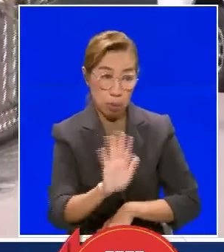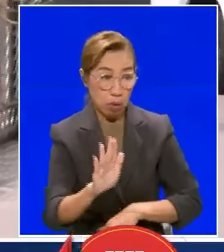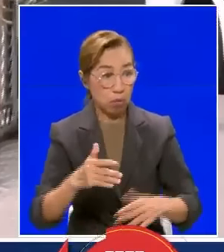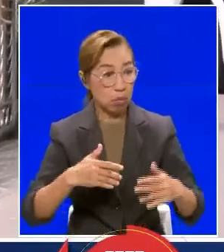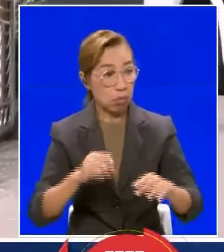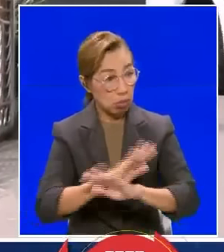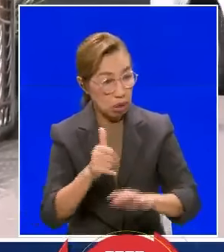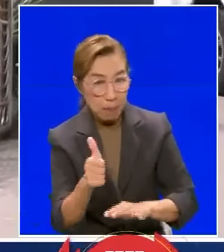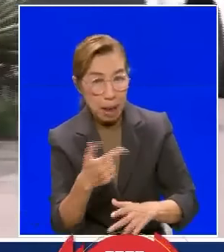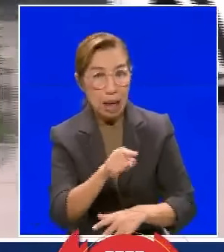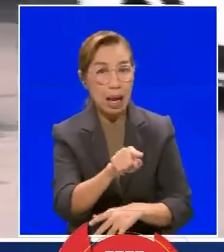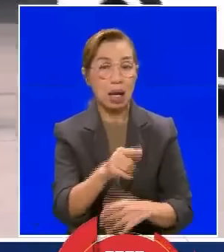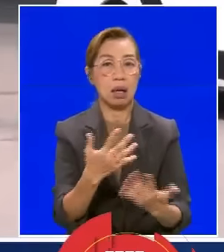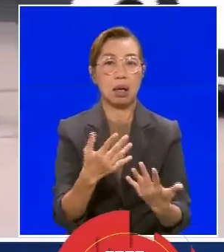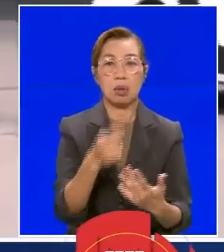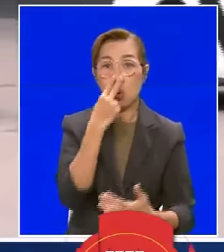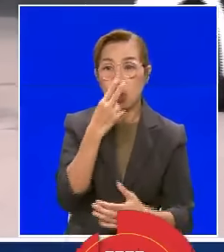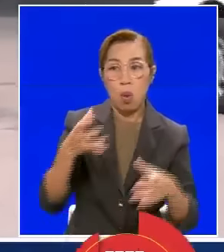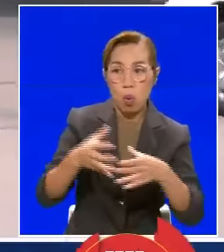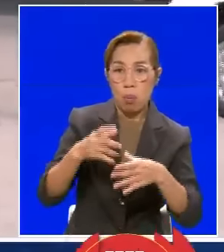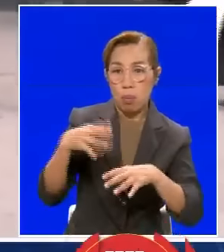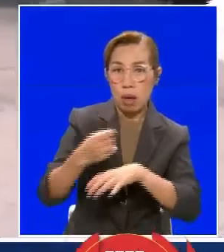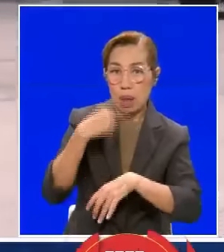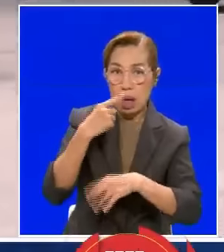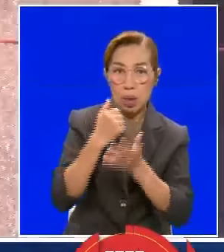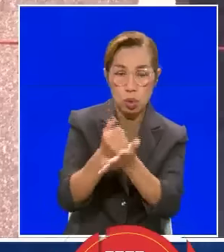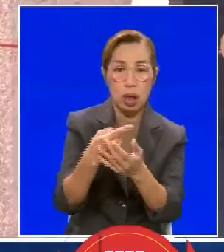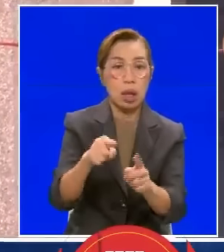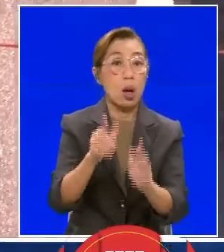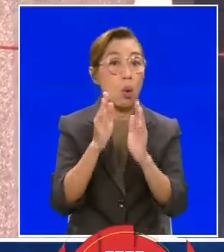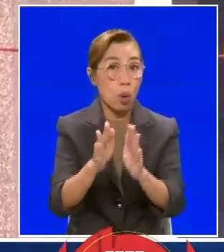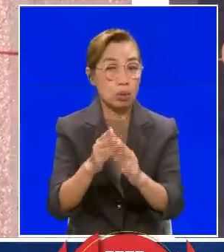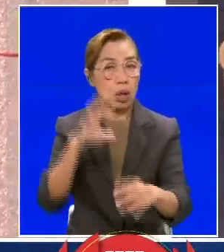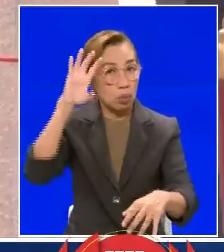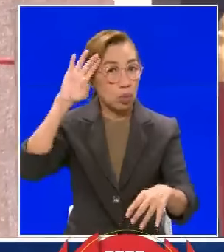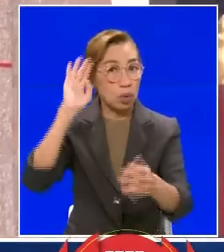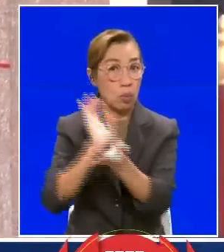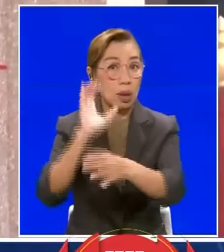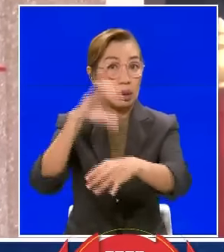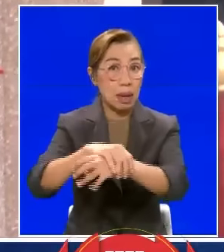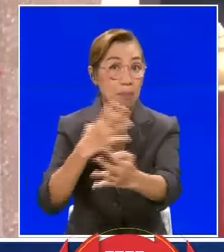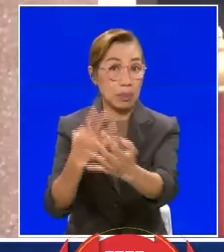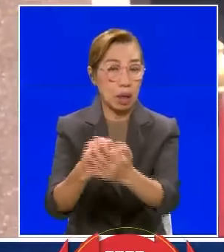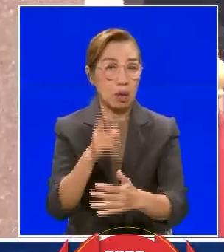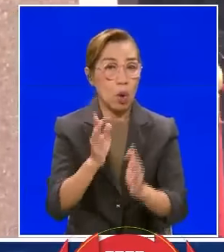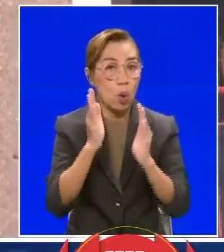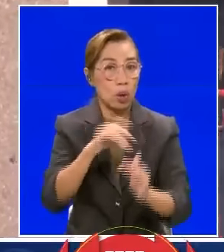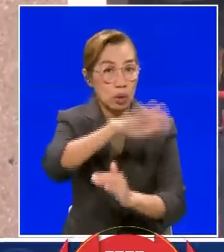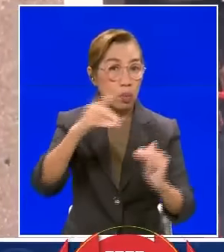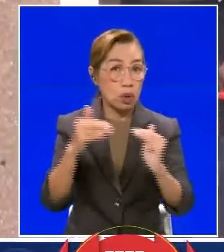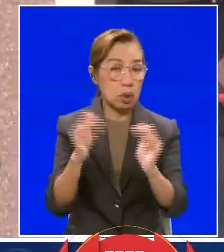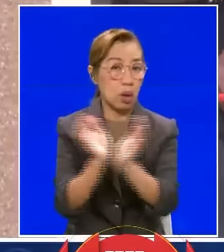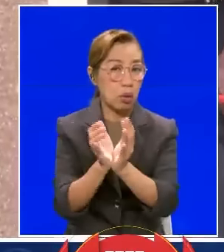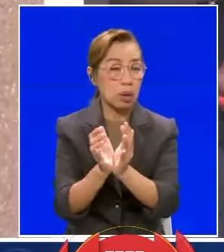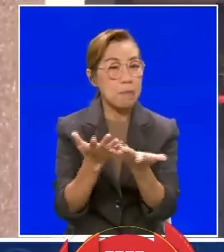ไว้ยังไงบ้างนี่ไม่รวมถึงสิทธิประกันตัวที่บอกไอ้ทำไมทุกคนมันควรได้สิทธิ์ในการประกันตัวบางพรรคก็หาเสียงแบบนี้แต่สุดท้ายเองก็ไม่ได้ท